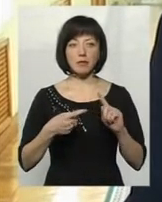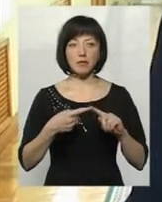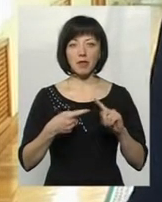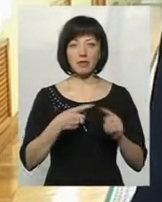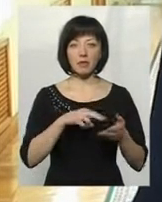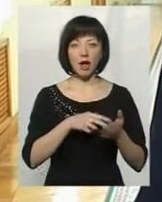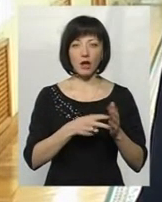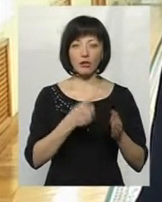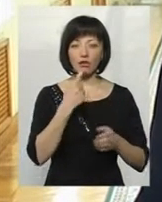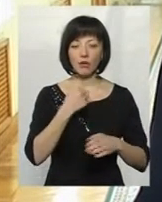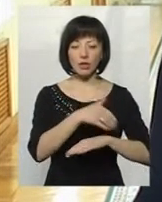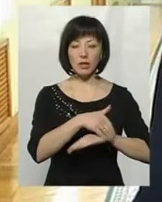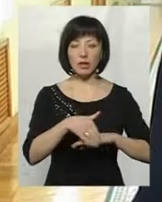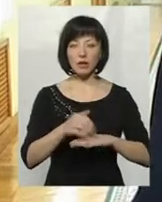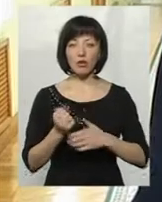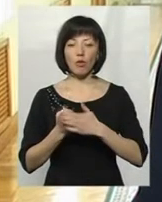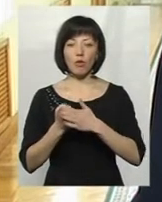ліній,